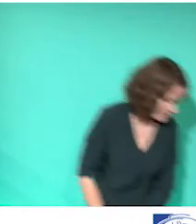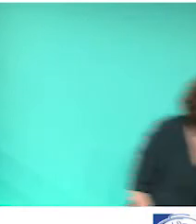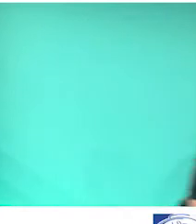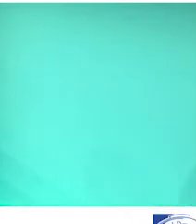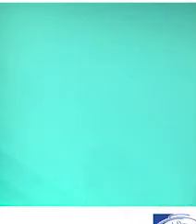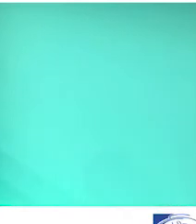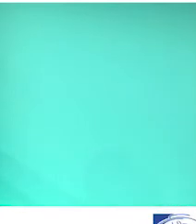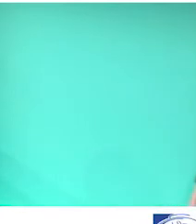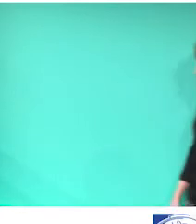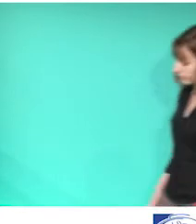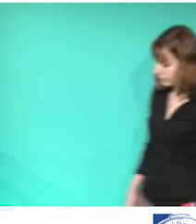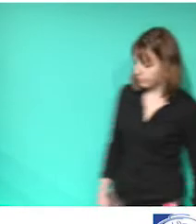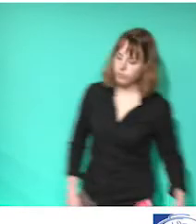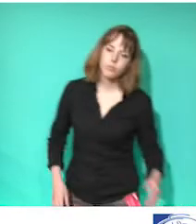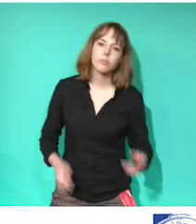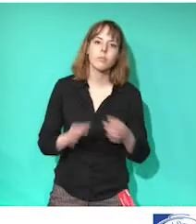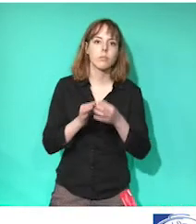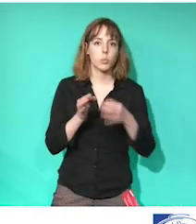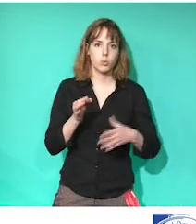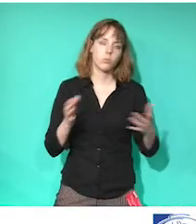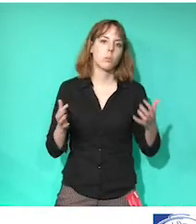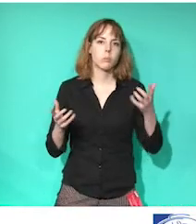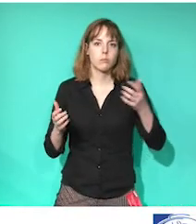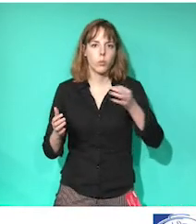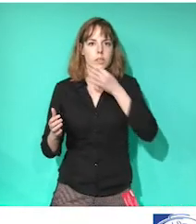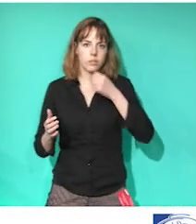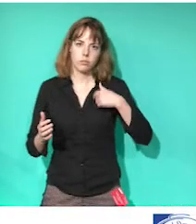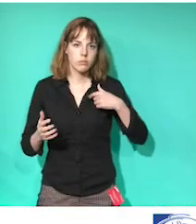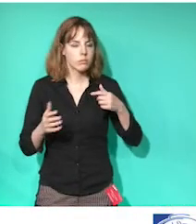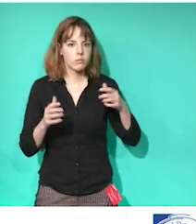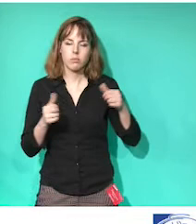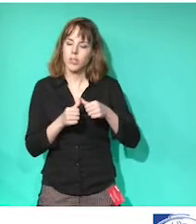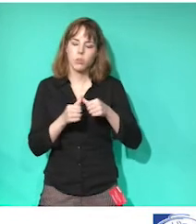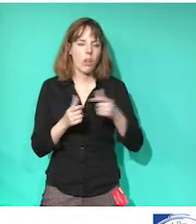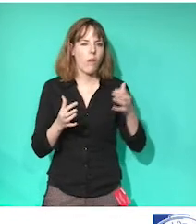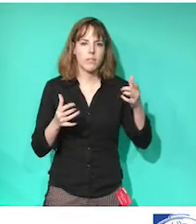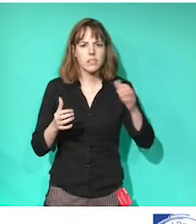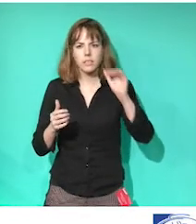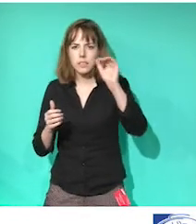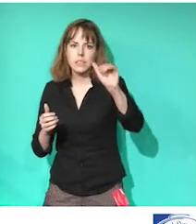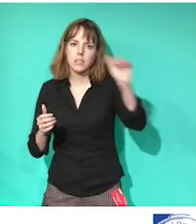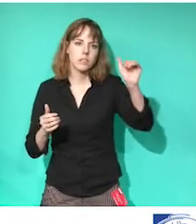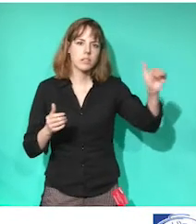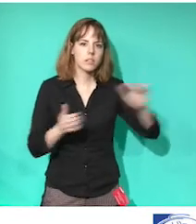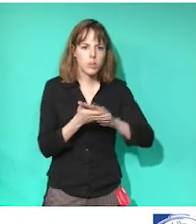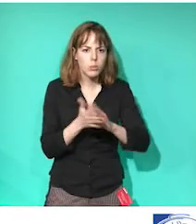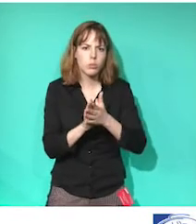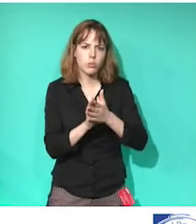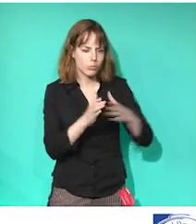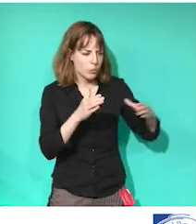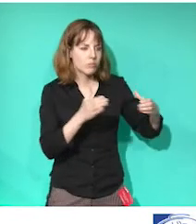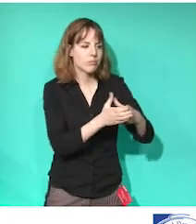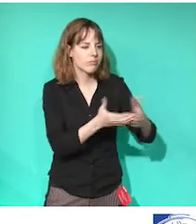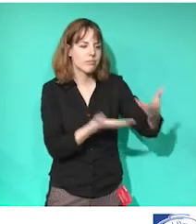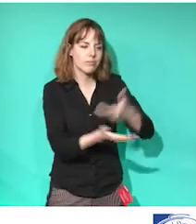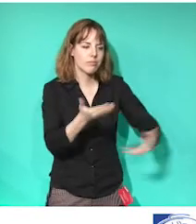la parole qui m'est donnée pour lancer un appel et inviter toutes les associations et tous les collectifs qui travaillent chacun dans leur secteur